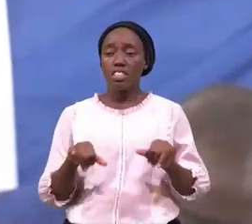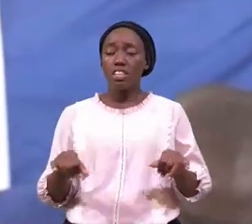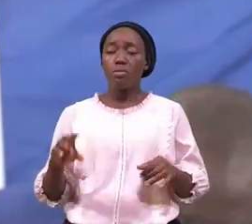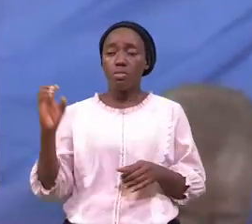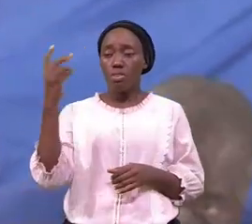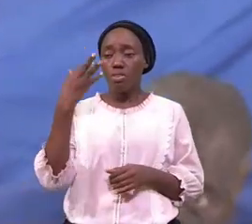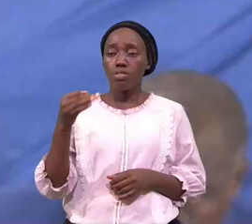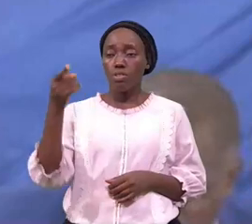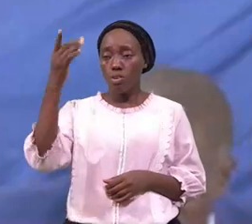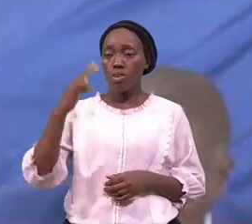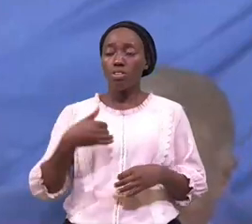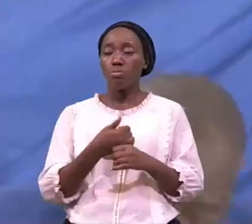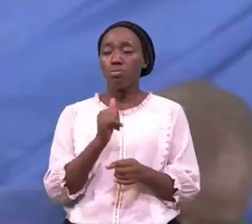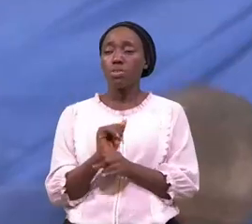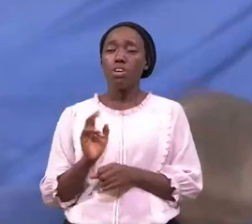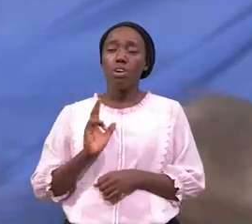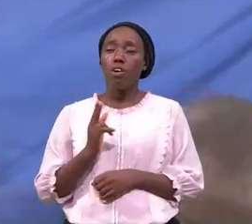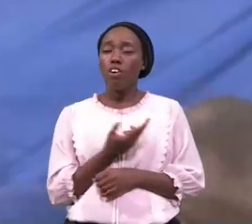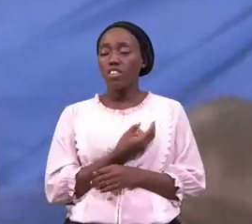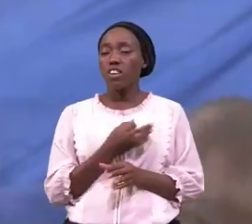Et cette grâce même nous rend fidèles.